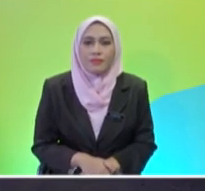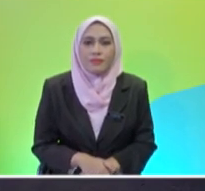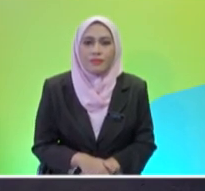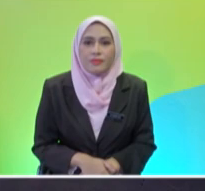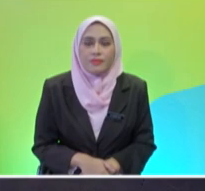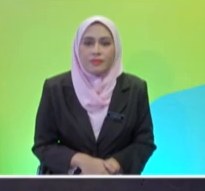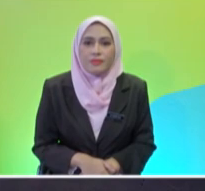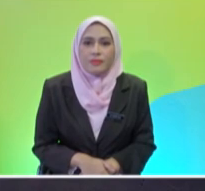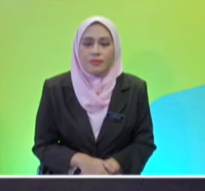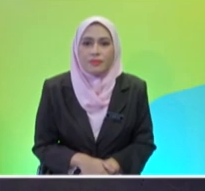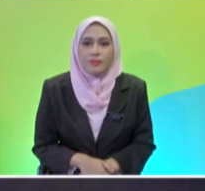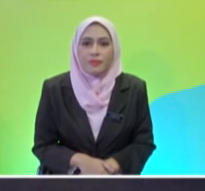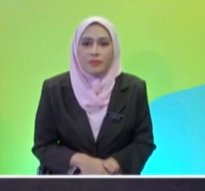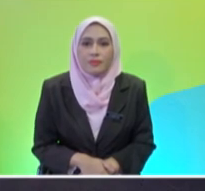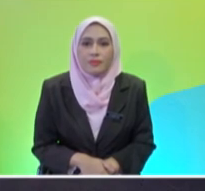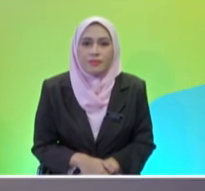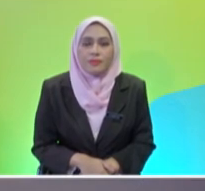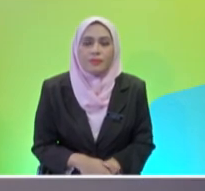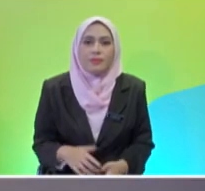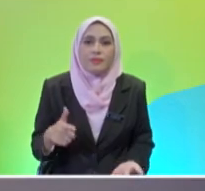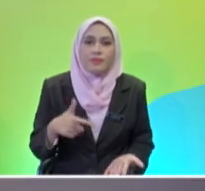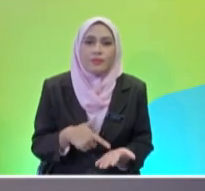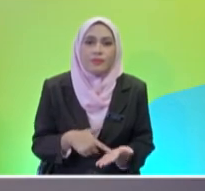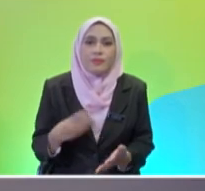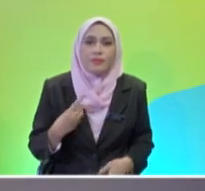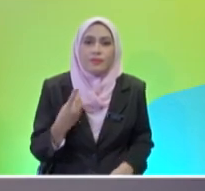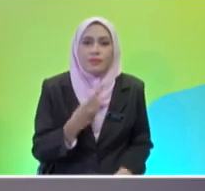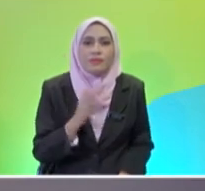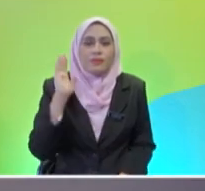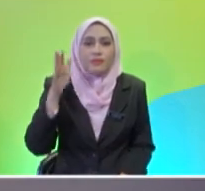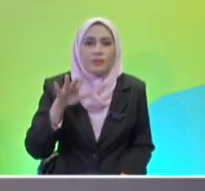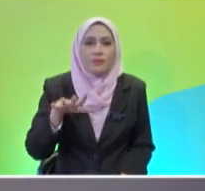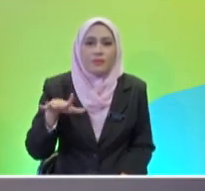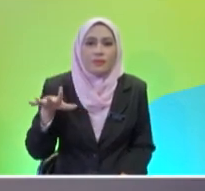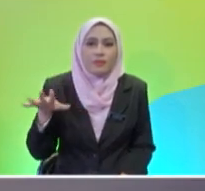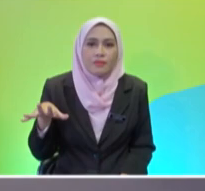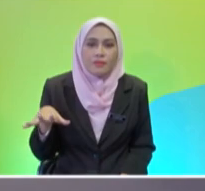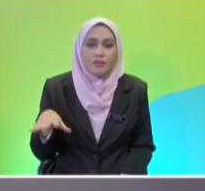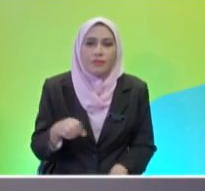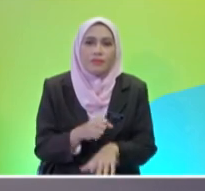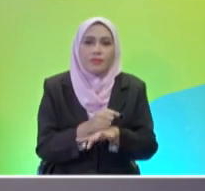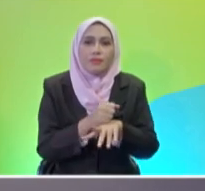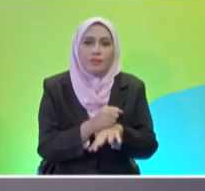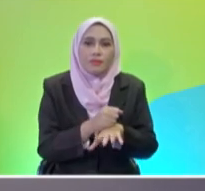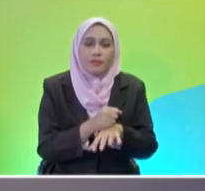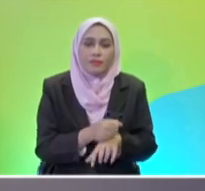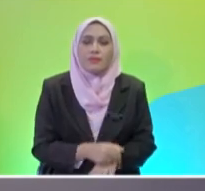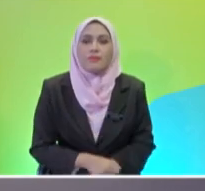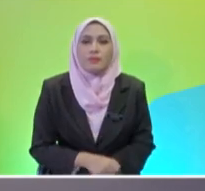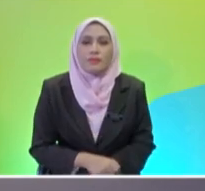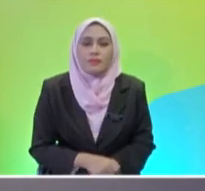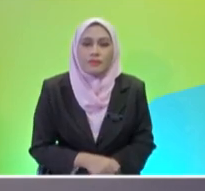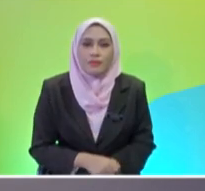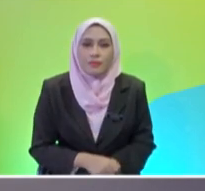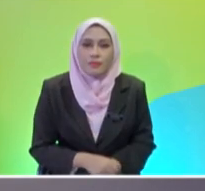lekatkan. Okey, kita nak mengeja. Seterusnya kita nak mengeja cara-cara mengeja serangga dengan betul. Okey, anak